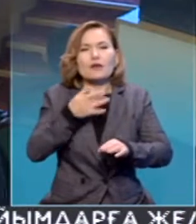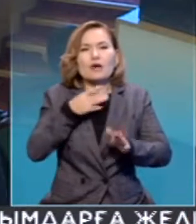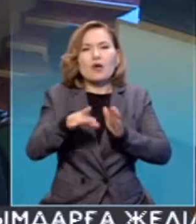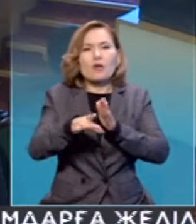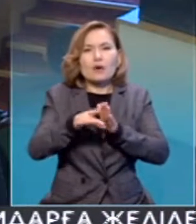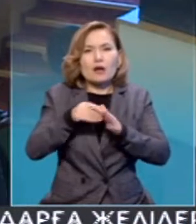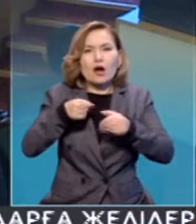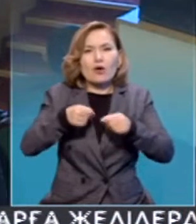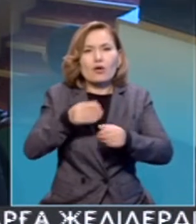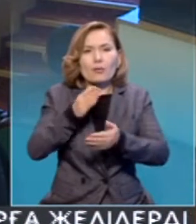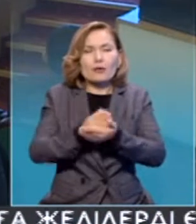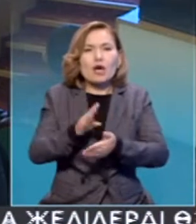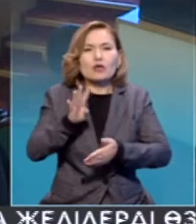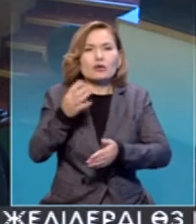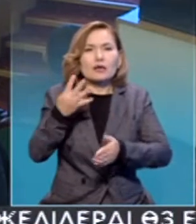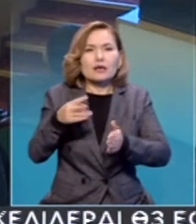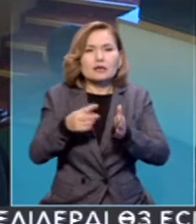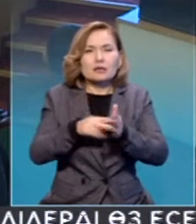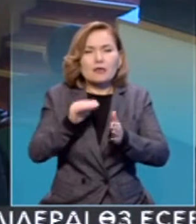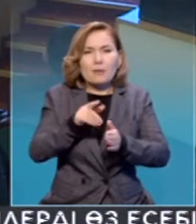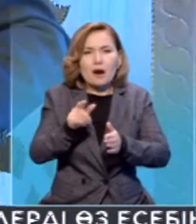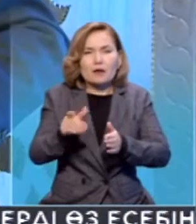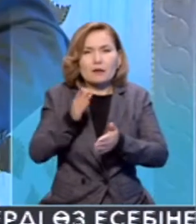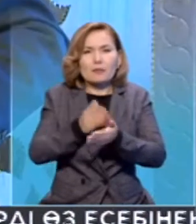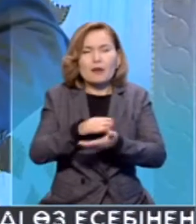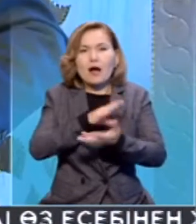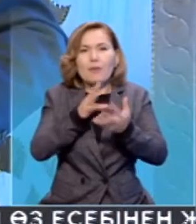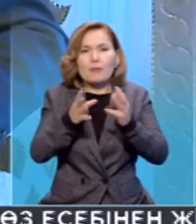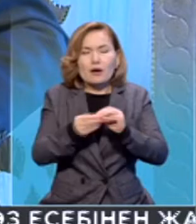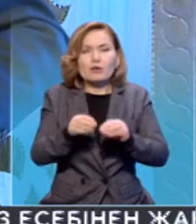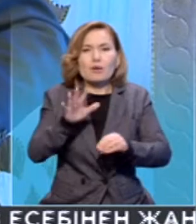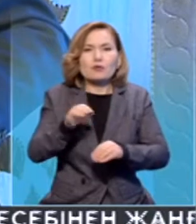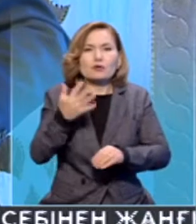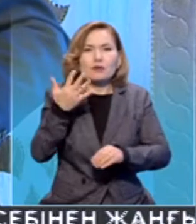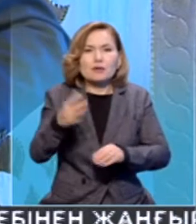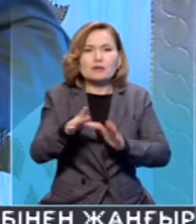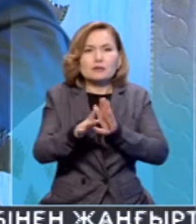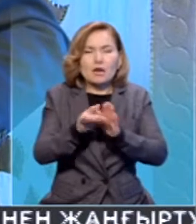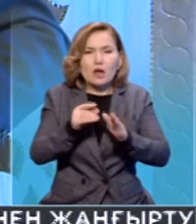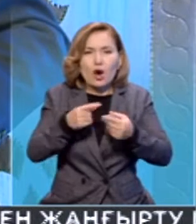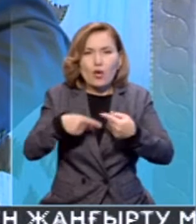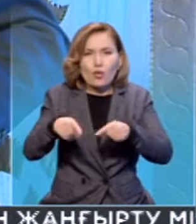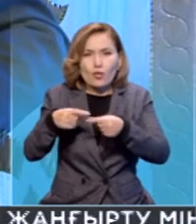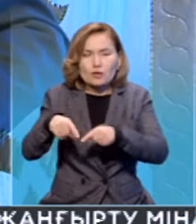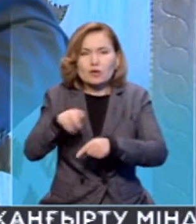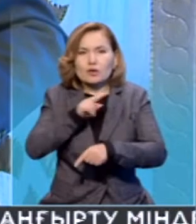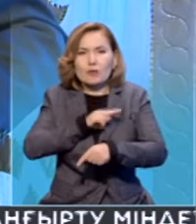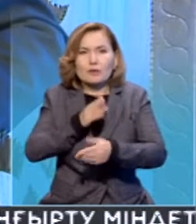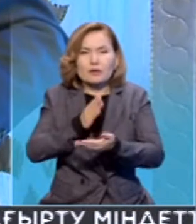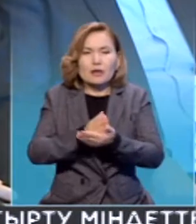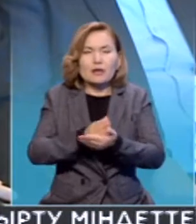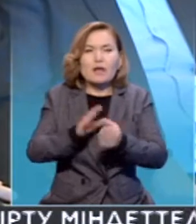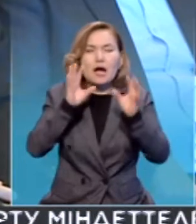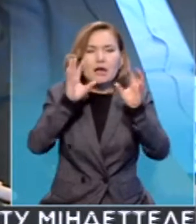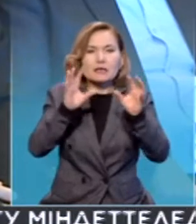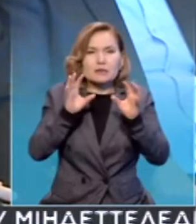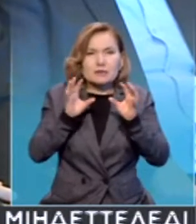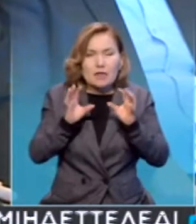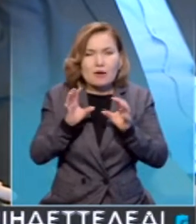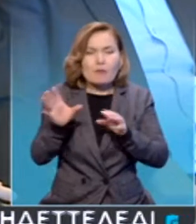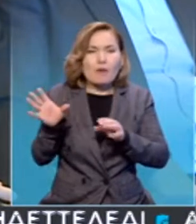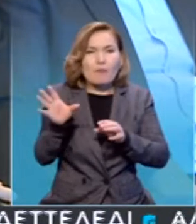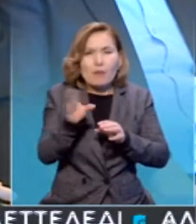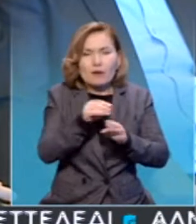құқығына ие 447 мыңнан астам азамат бар. Бас аяғы 505 сайлау учаскесі жұмыс істейді. Дауыс берудің заң аясында өтуі